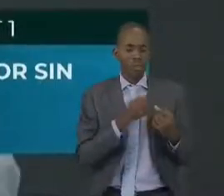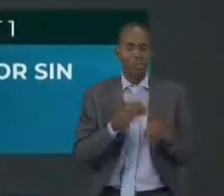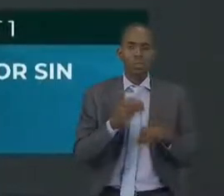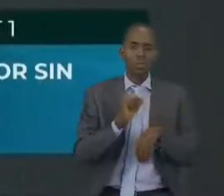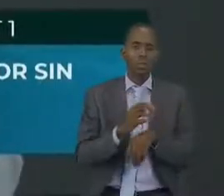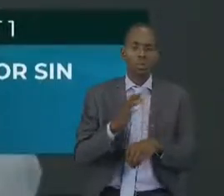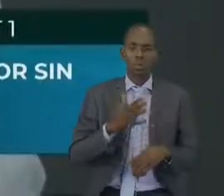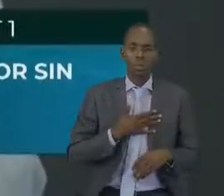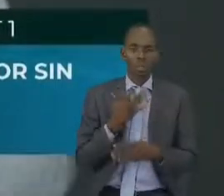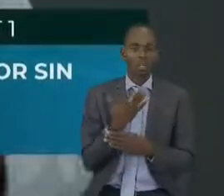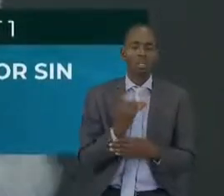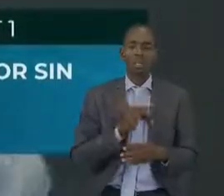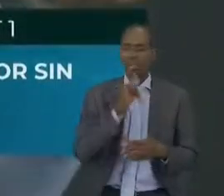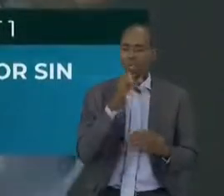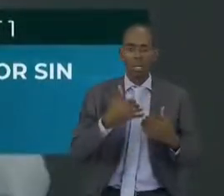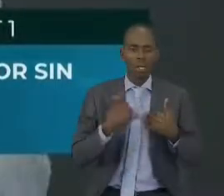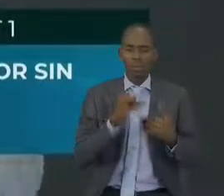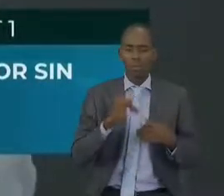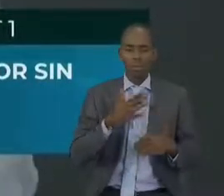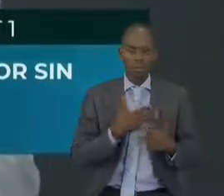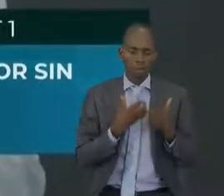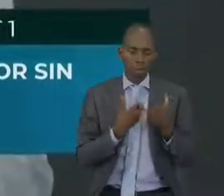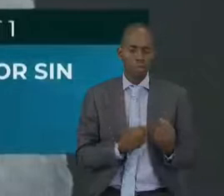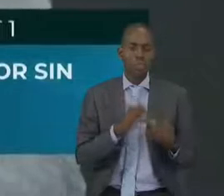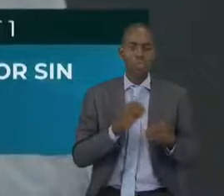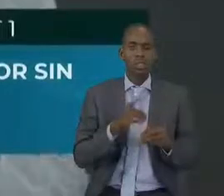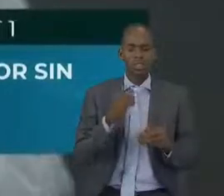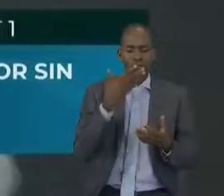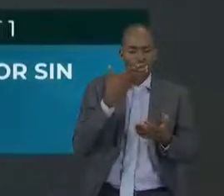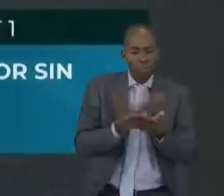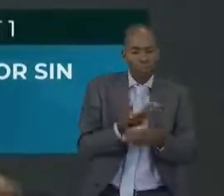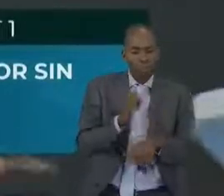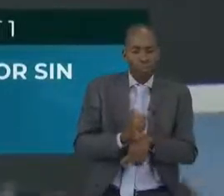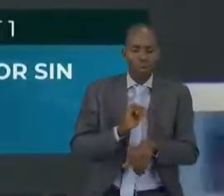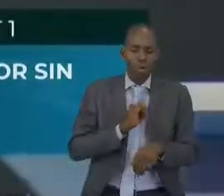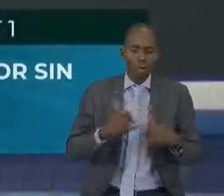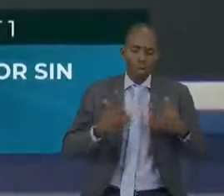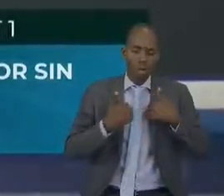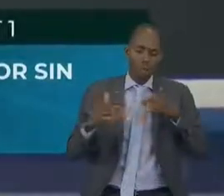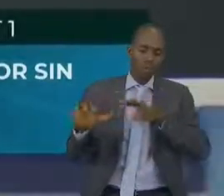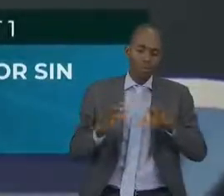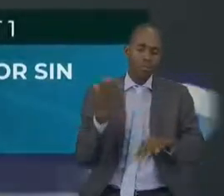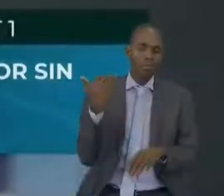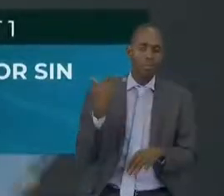plus ma confiance aux bonnes choses que je fais. Je ne place pas ma